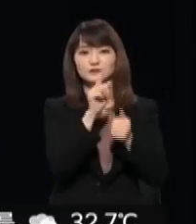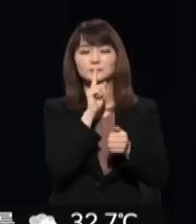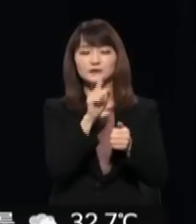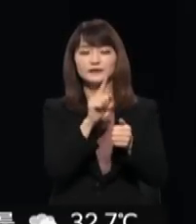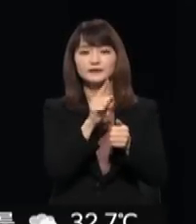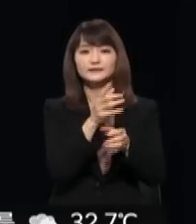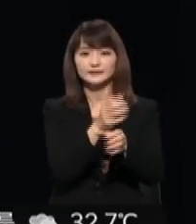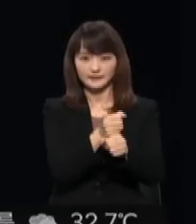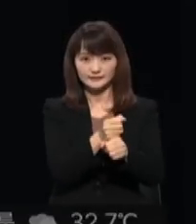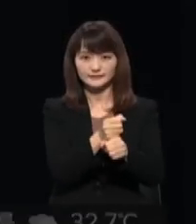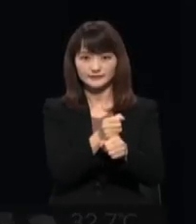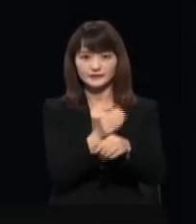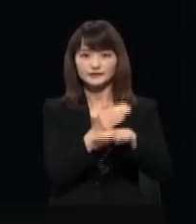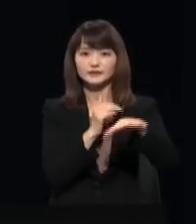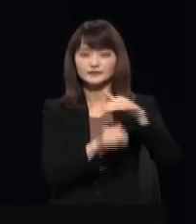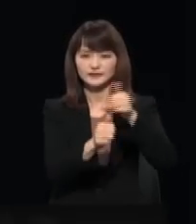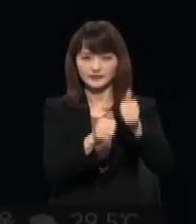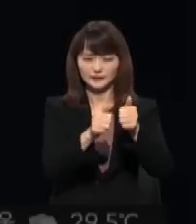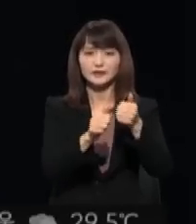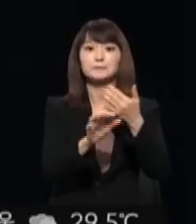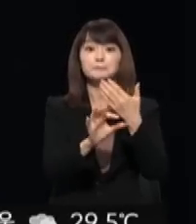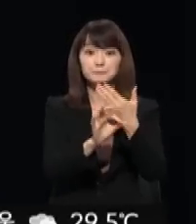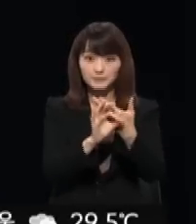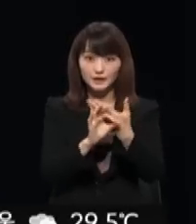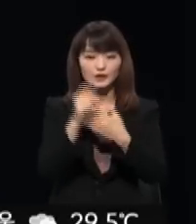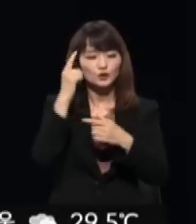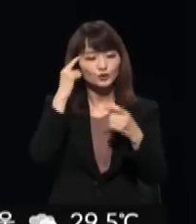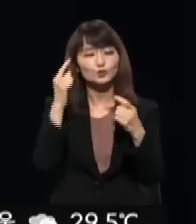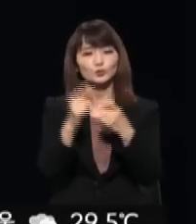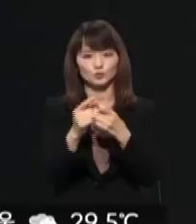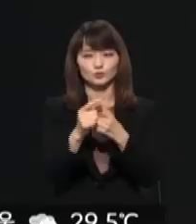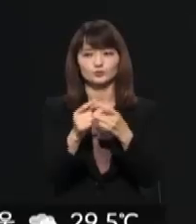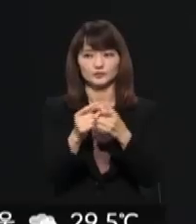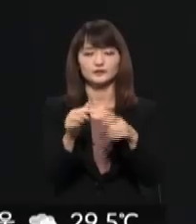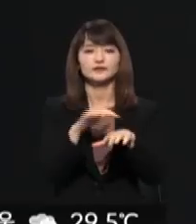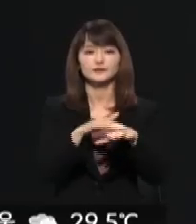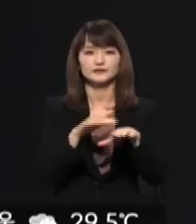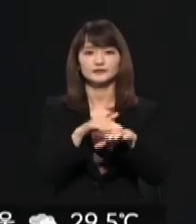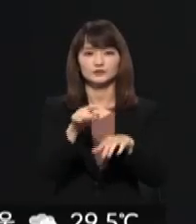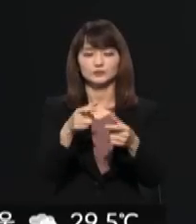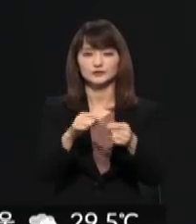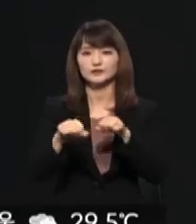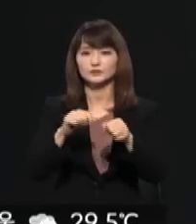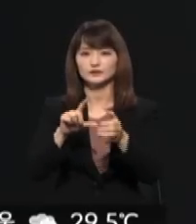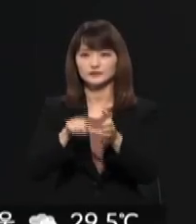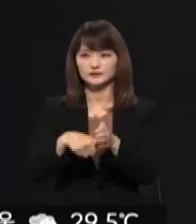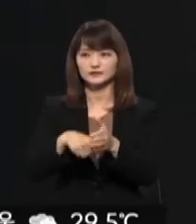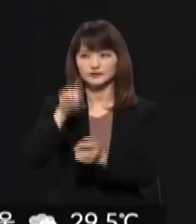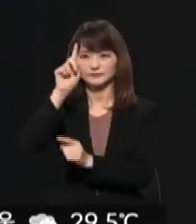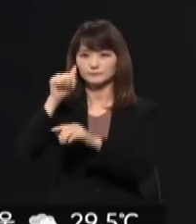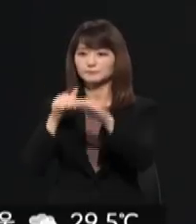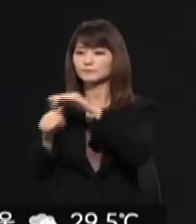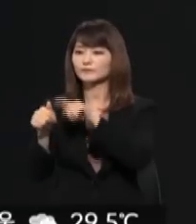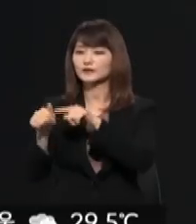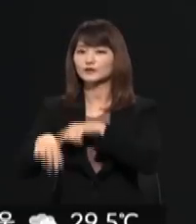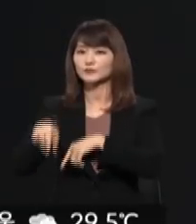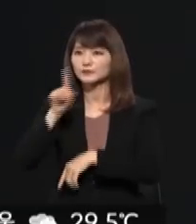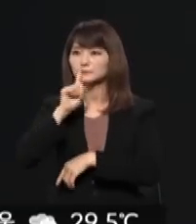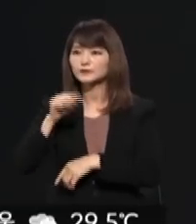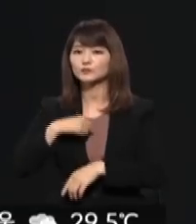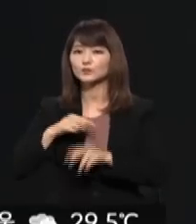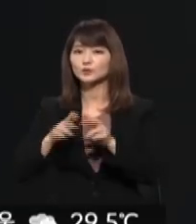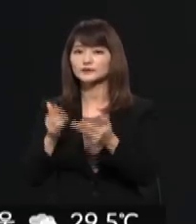고민을 해결이 되는 거지 그런데 그렇게 할 경우에 또 후폭풍이 있을 수 있어요 이준석 대표가 먼저 던졌습니다 본인이